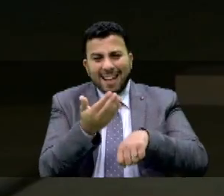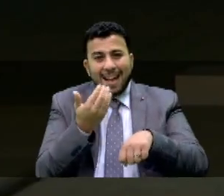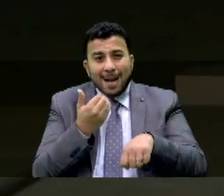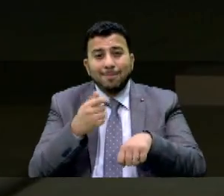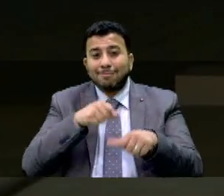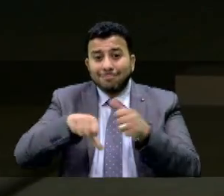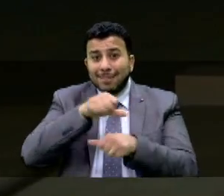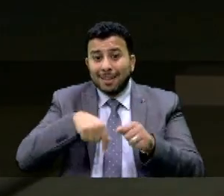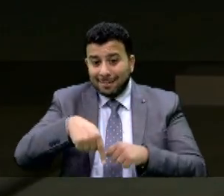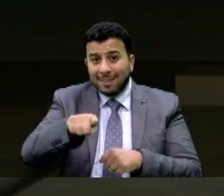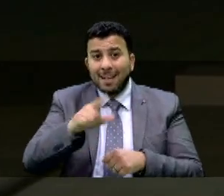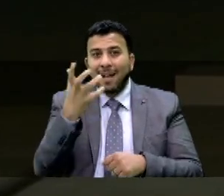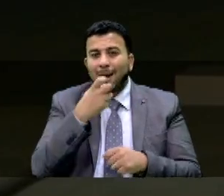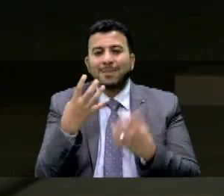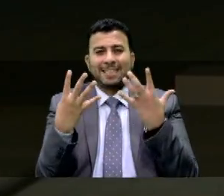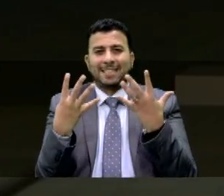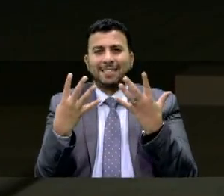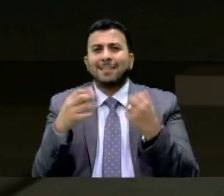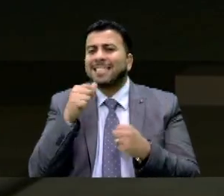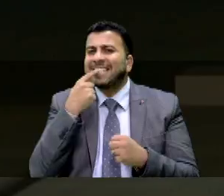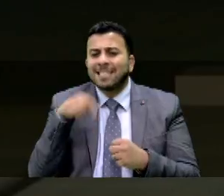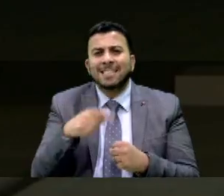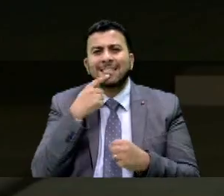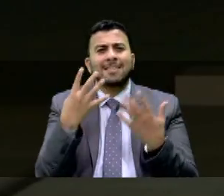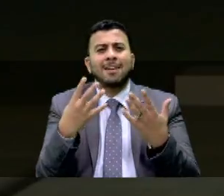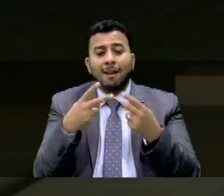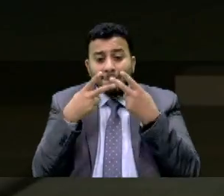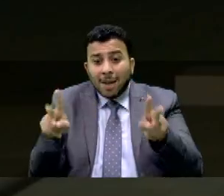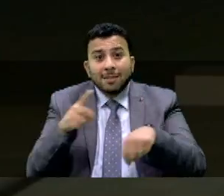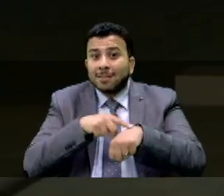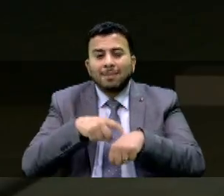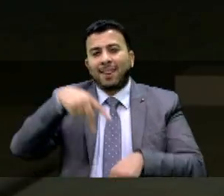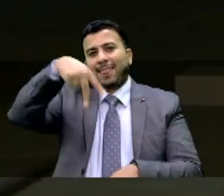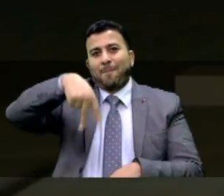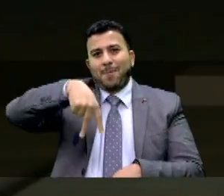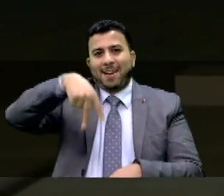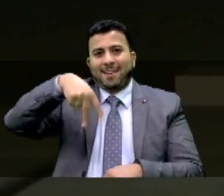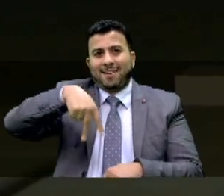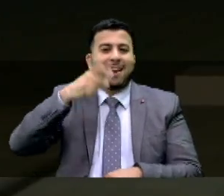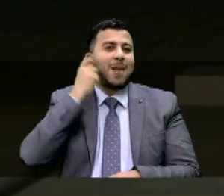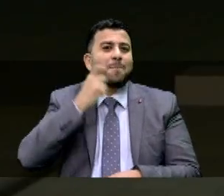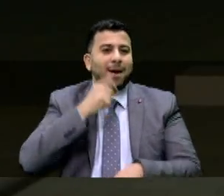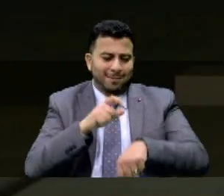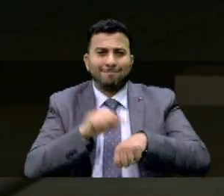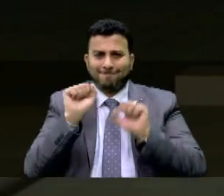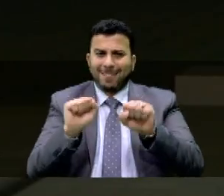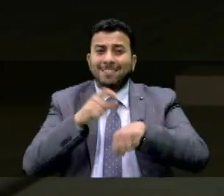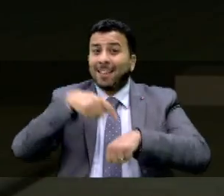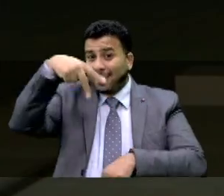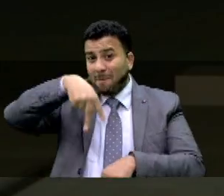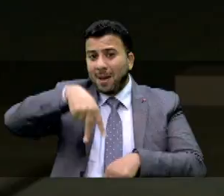الشارقة في دورته التاسعة. الدورة هذه ستنطلق في تمام 8 بتوقيت دولة الإمارات العربية